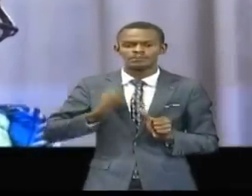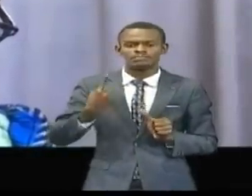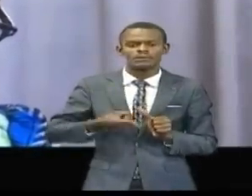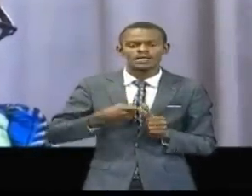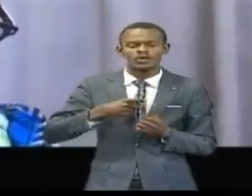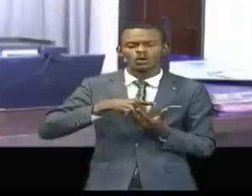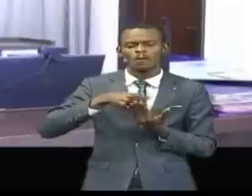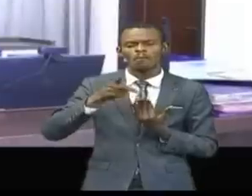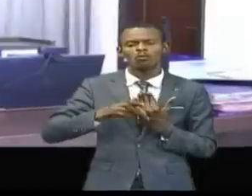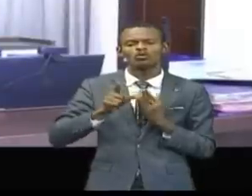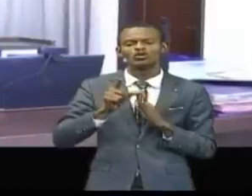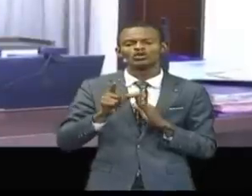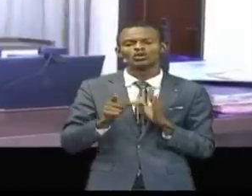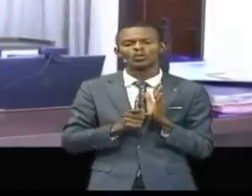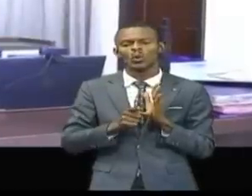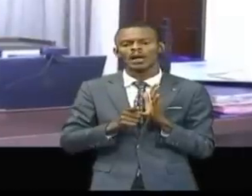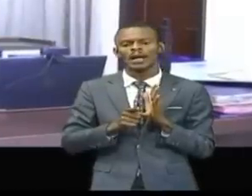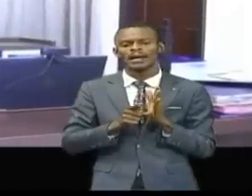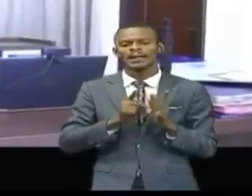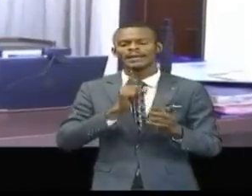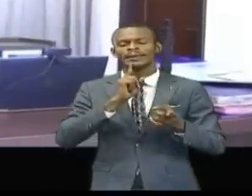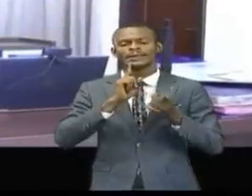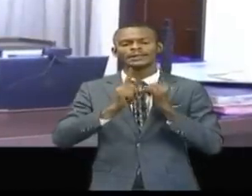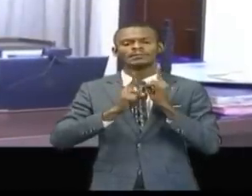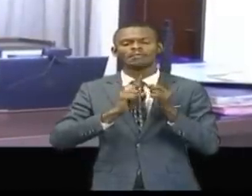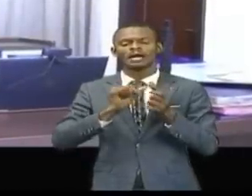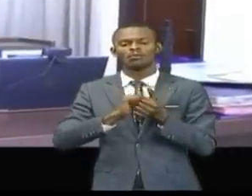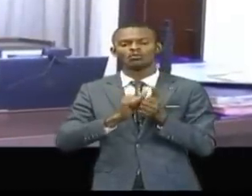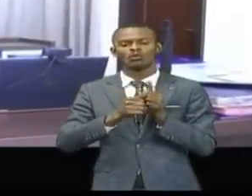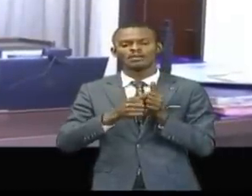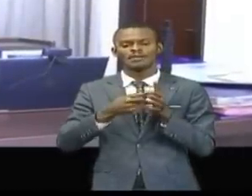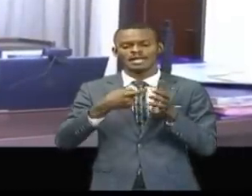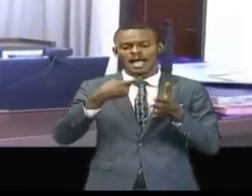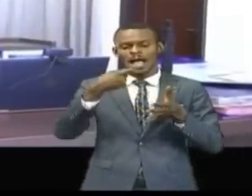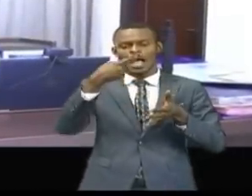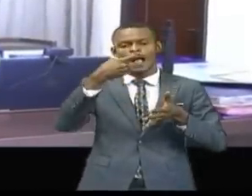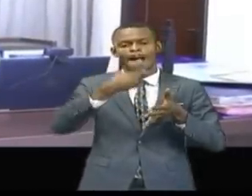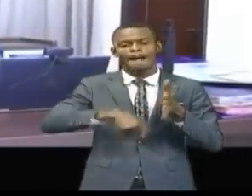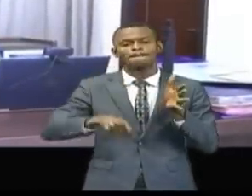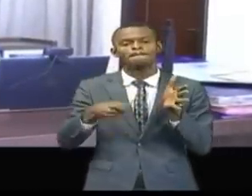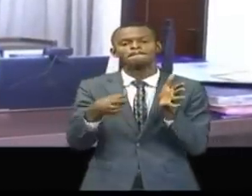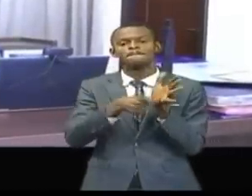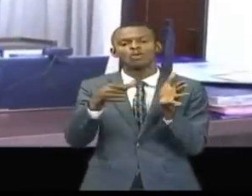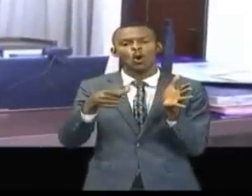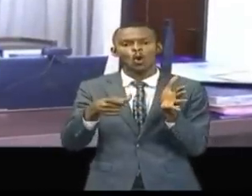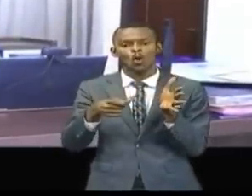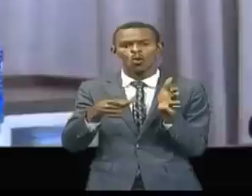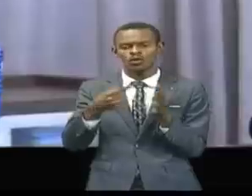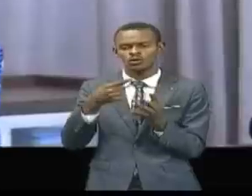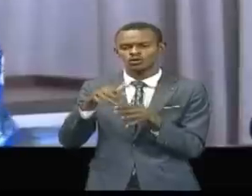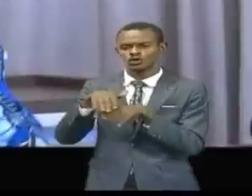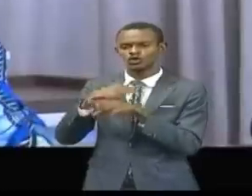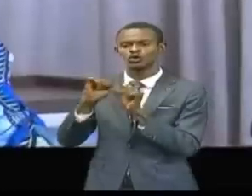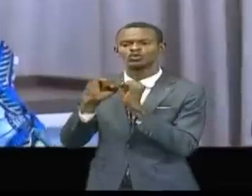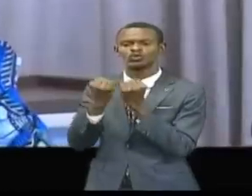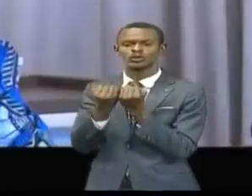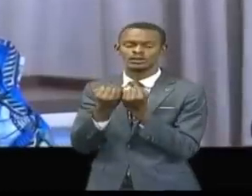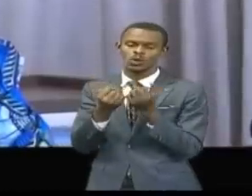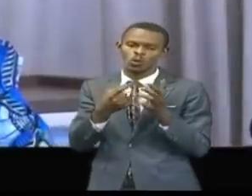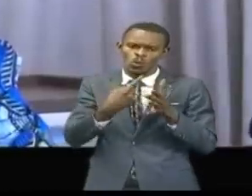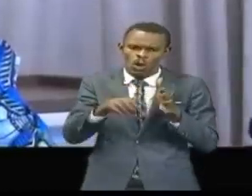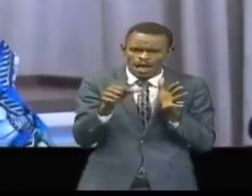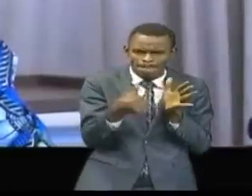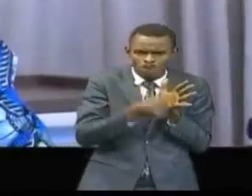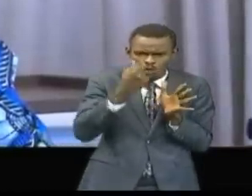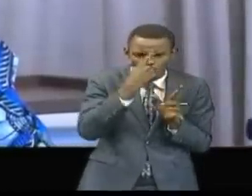projet de loi relative à l'impôt sur les sociétés et à l'impôt sur les revenus des personnes physiques, en soulignant